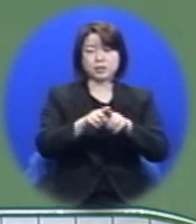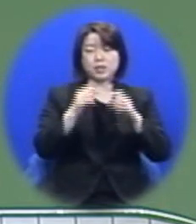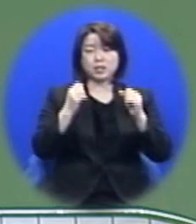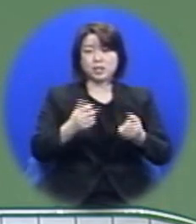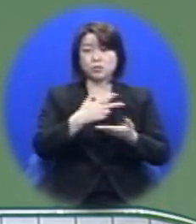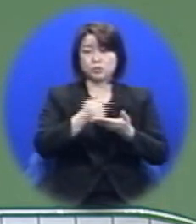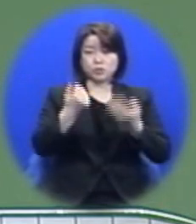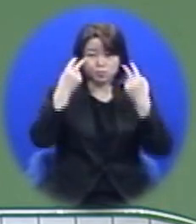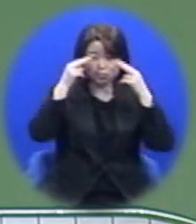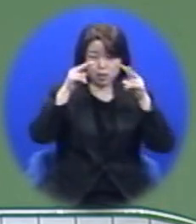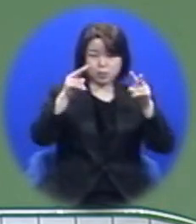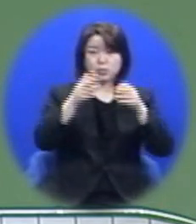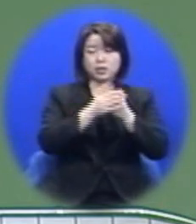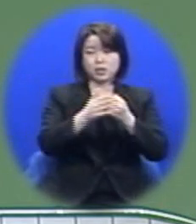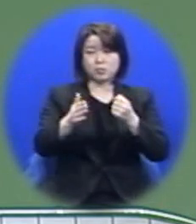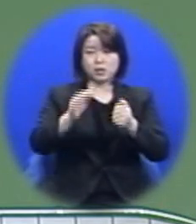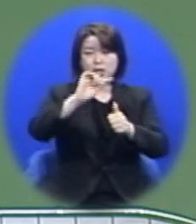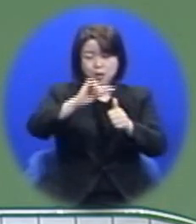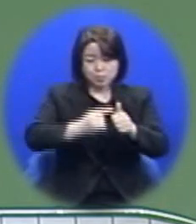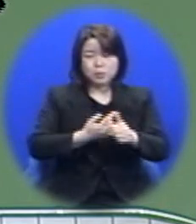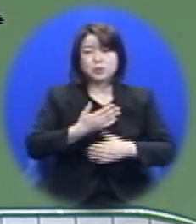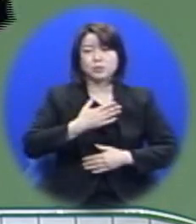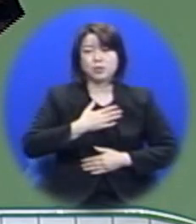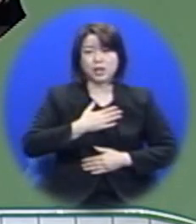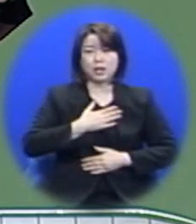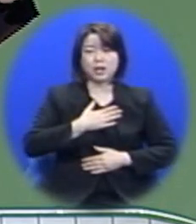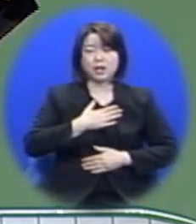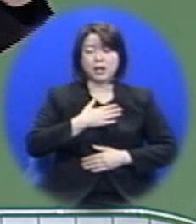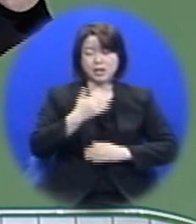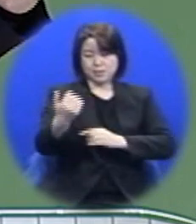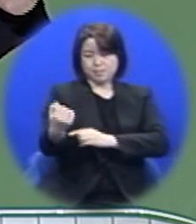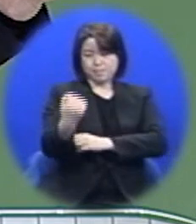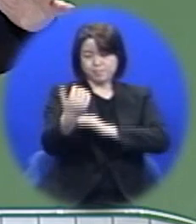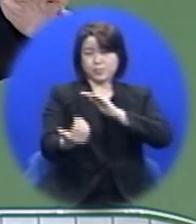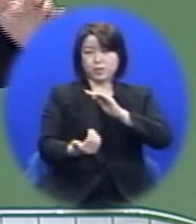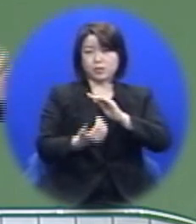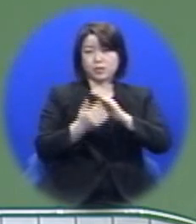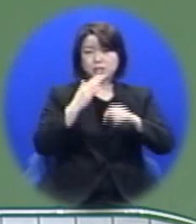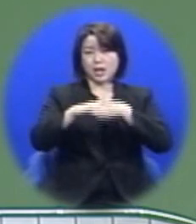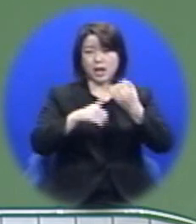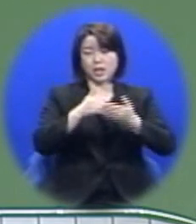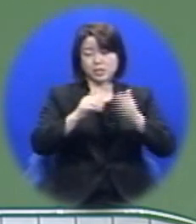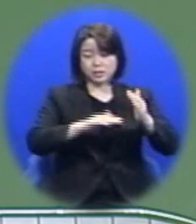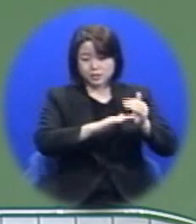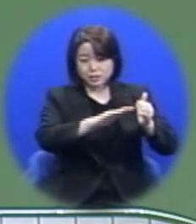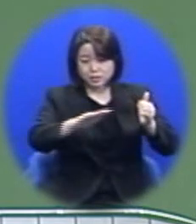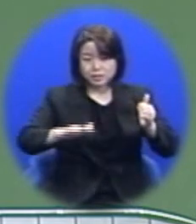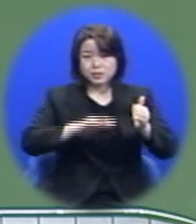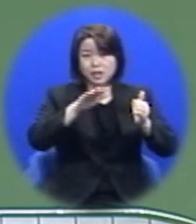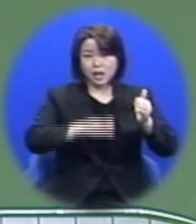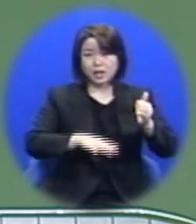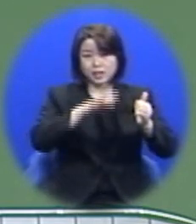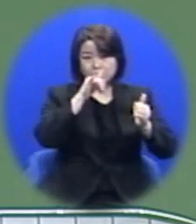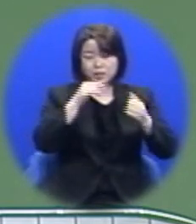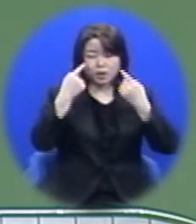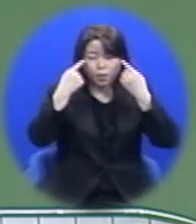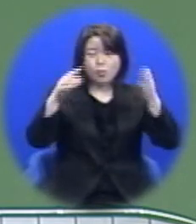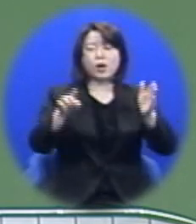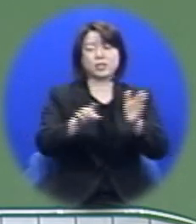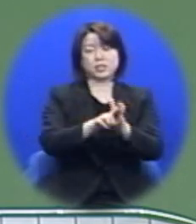바라보게 되니까 비로소 내가 전능하신 하나님의 그늘 아래 머물러 있다는 확신이 들었습니다.